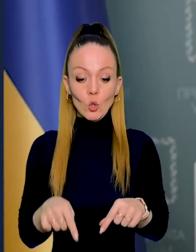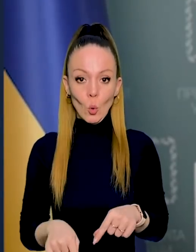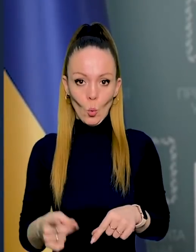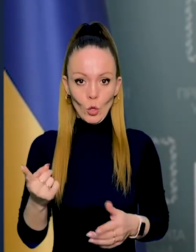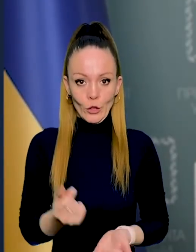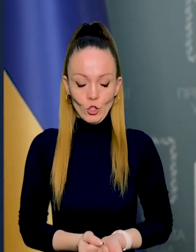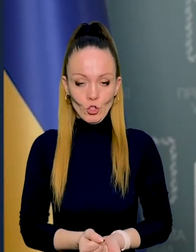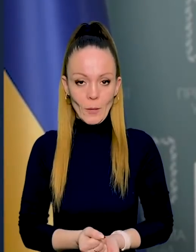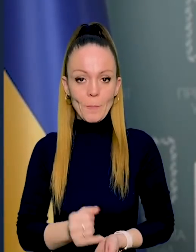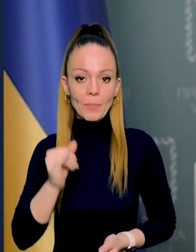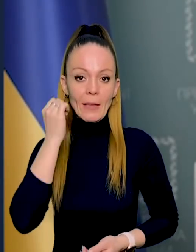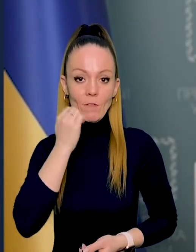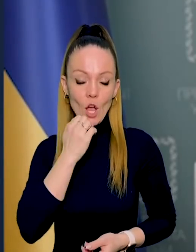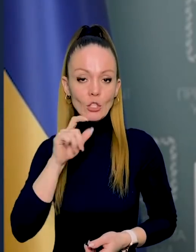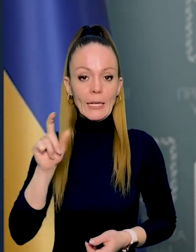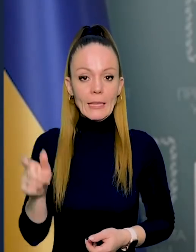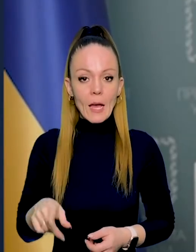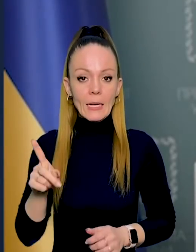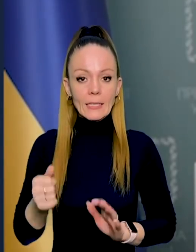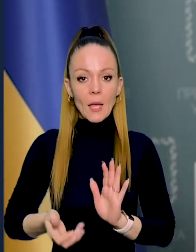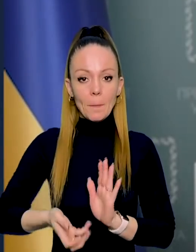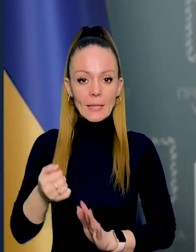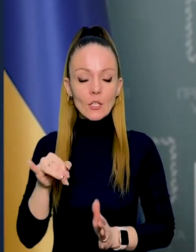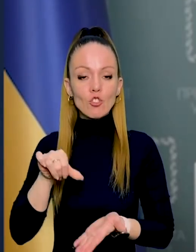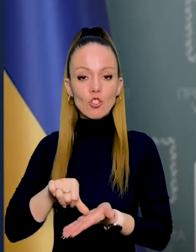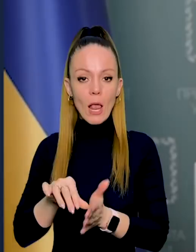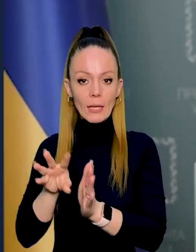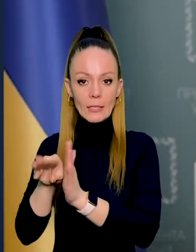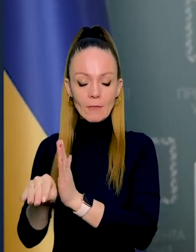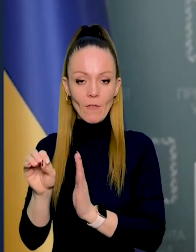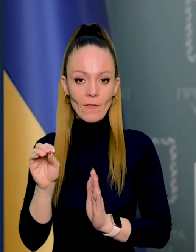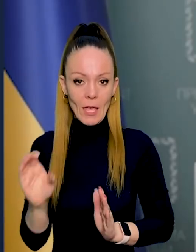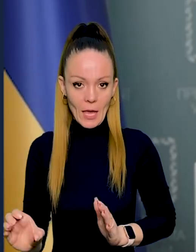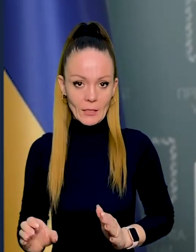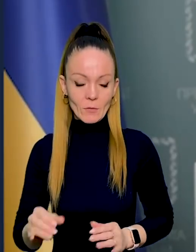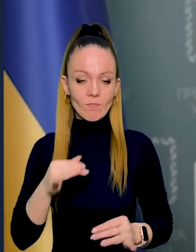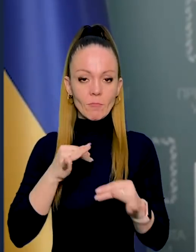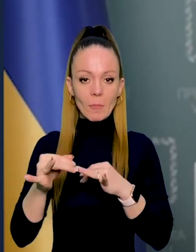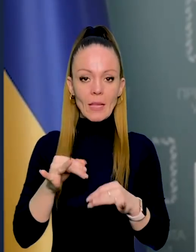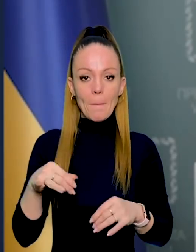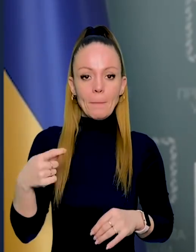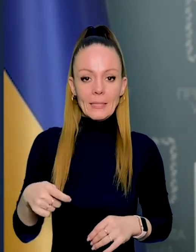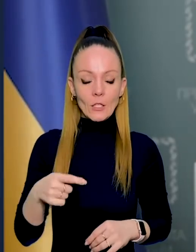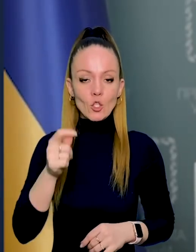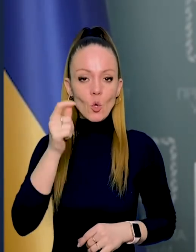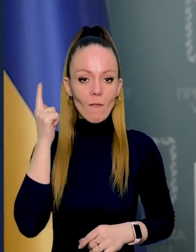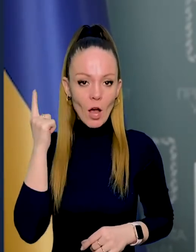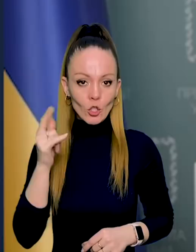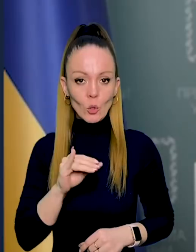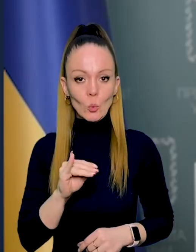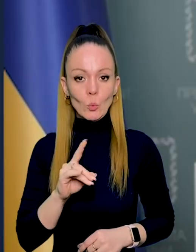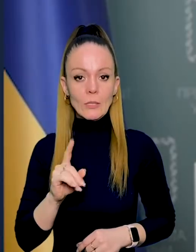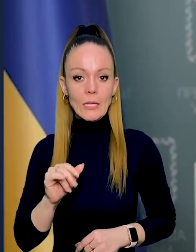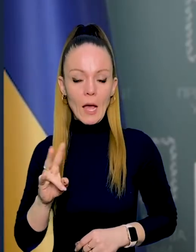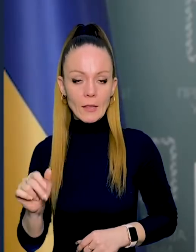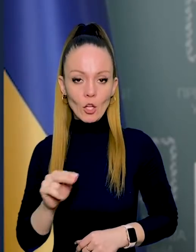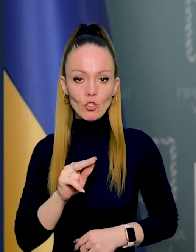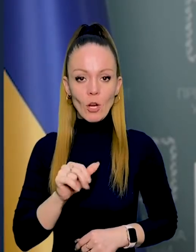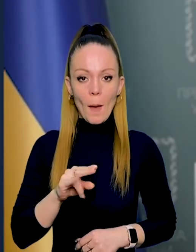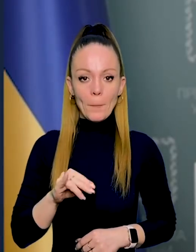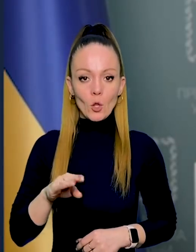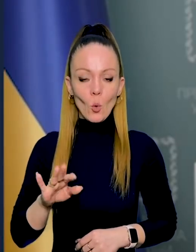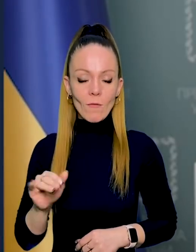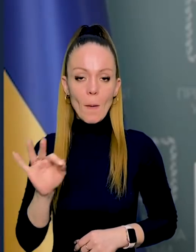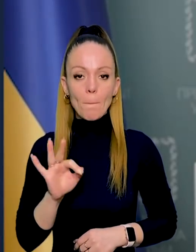вже цього тижня. І вдячний Італії за підтримку членства України в ЄС. Говорив з президенткою Словаччини Зузаною